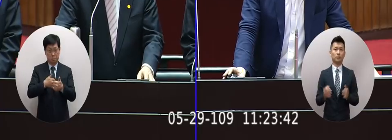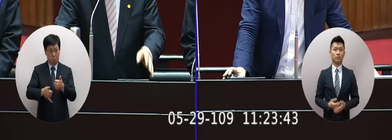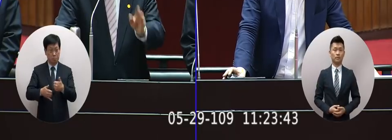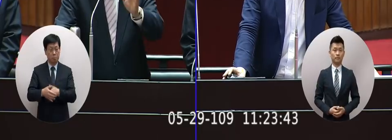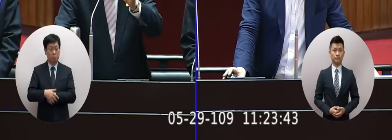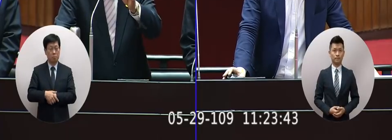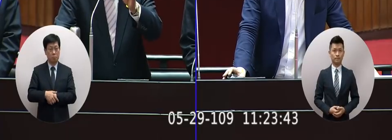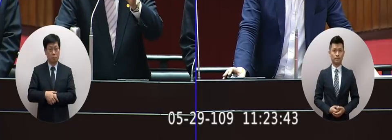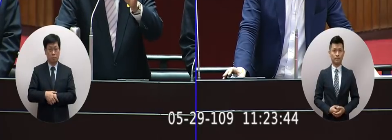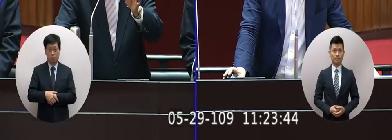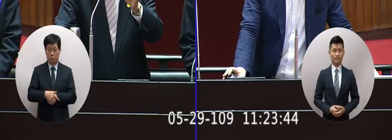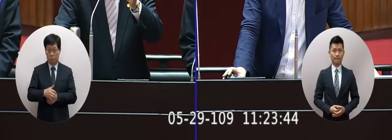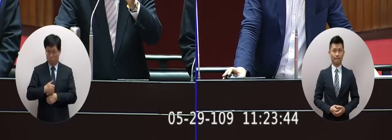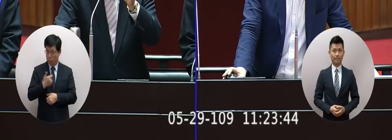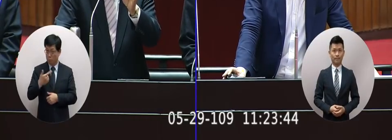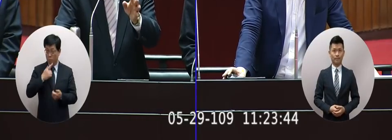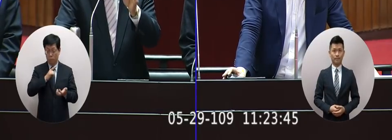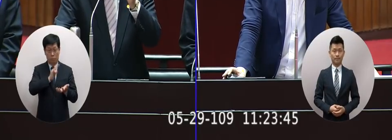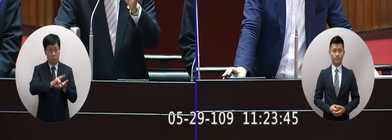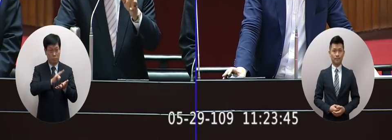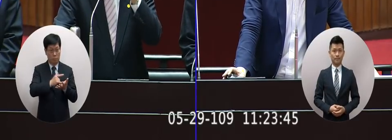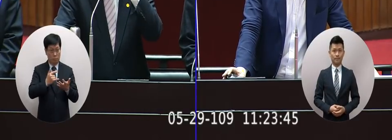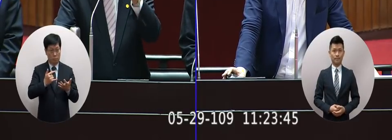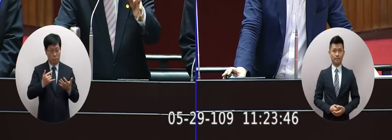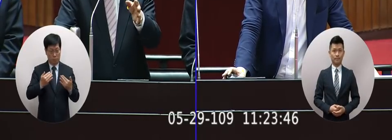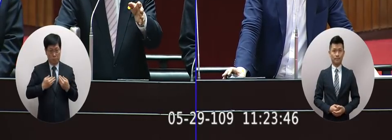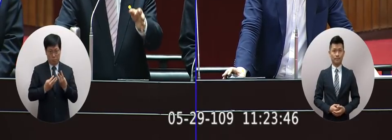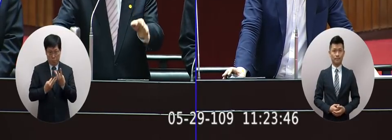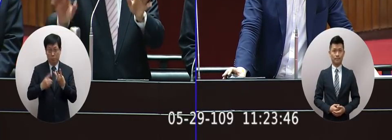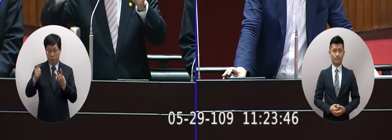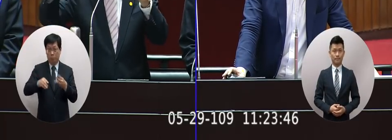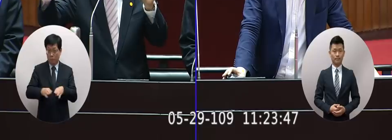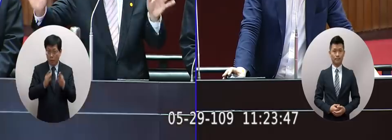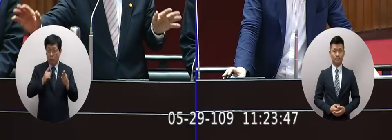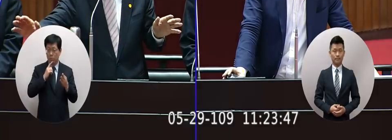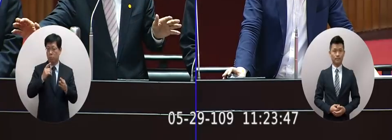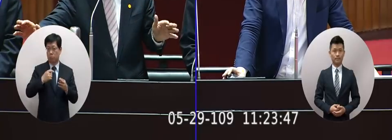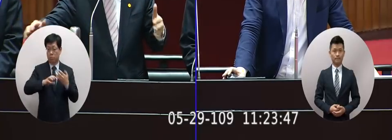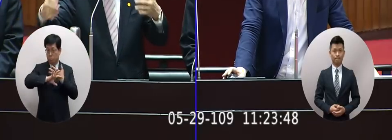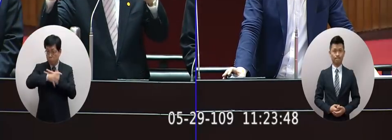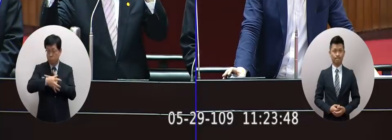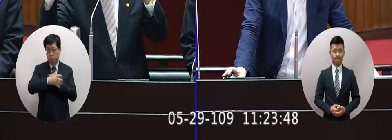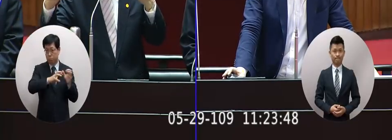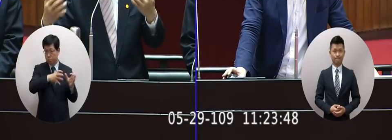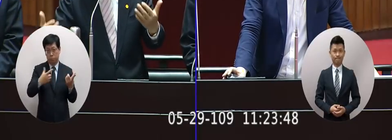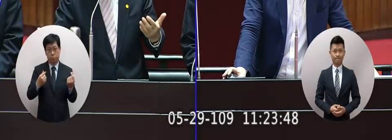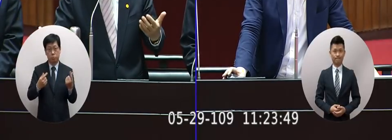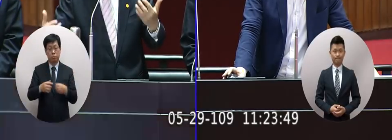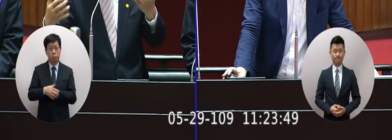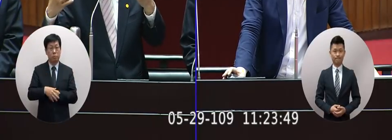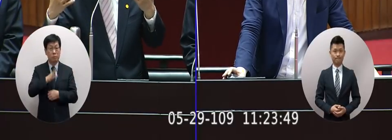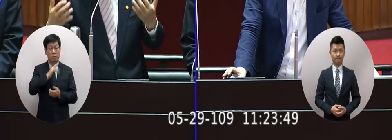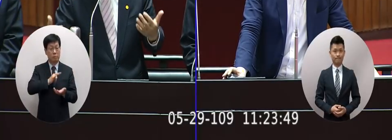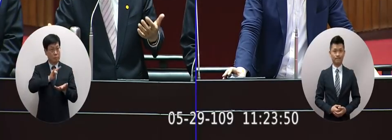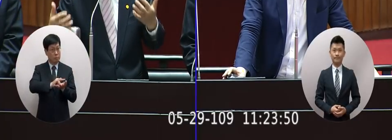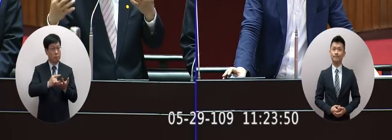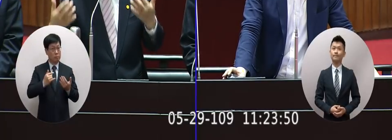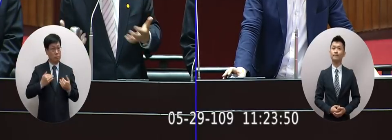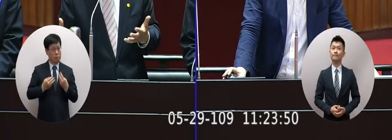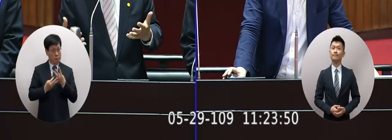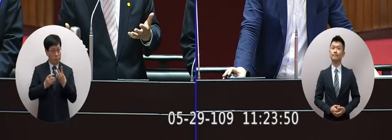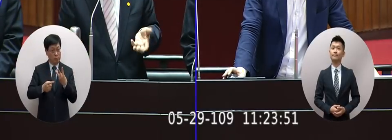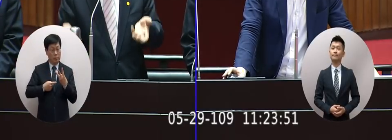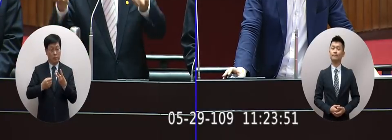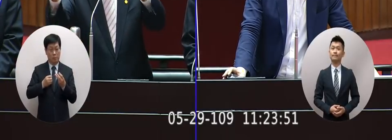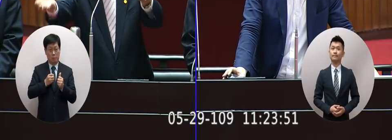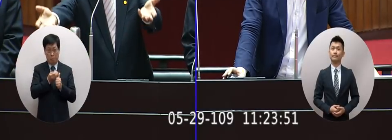员，嘿，那毋是武汉肺炎才开始，是世界其他国家是武汉肺炎